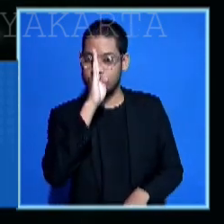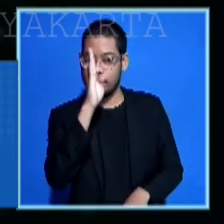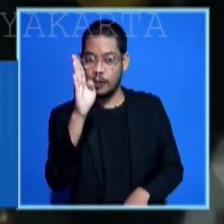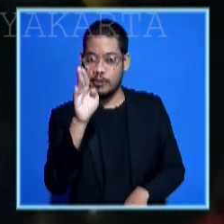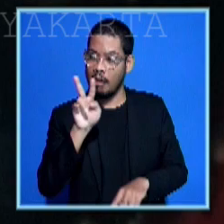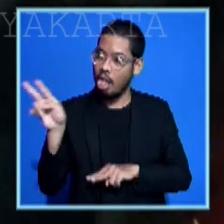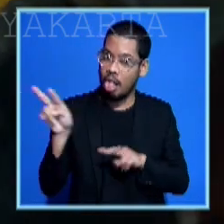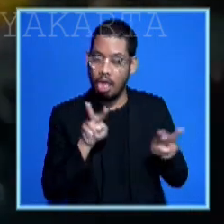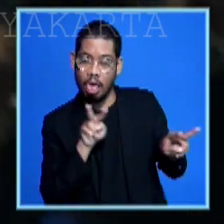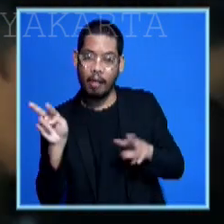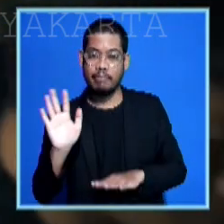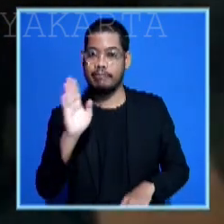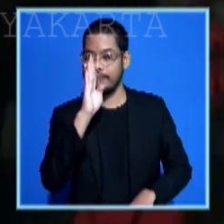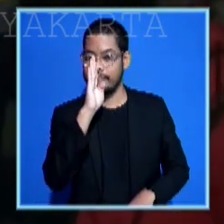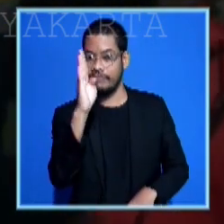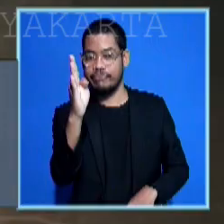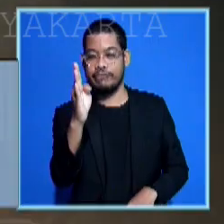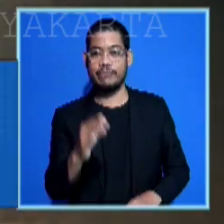ya.